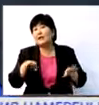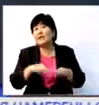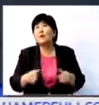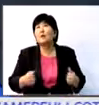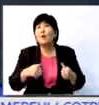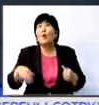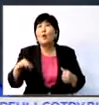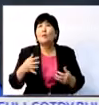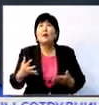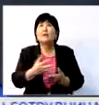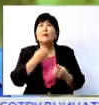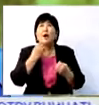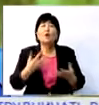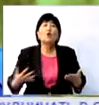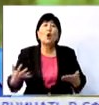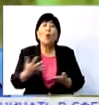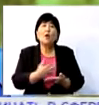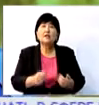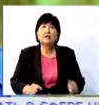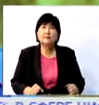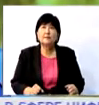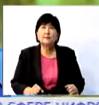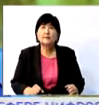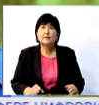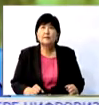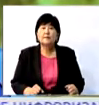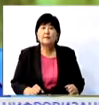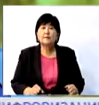усилиям область собрала хороший урожай.